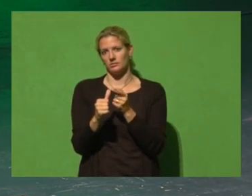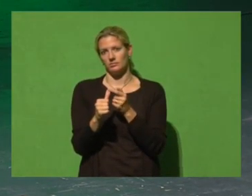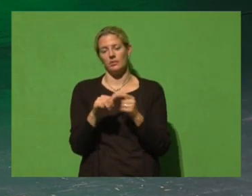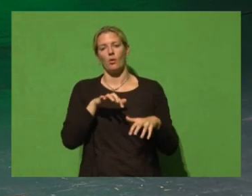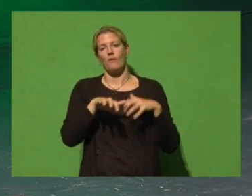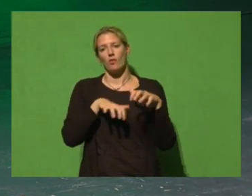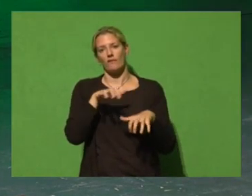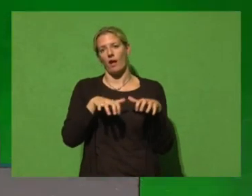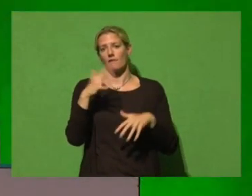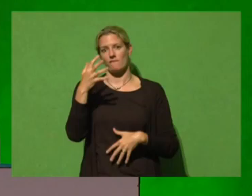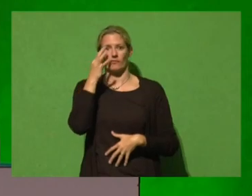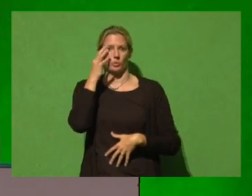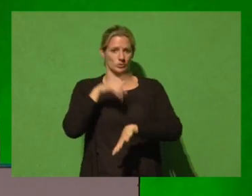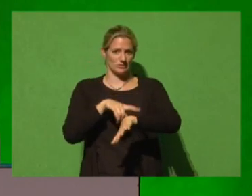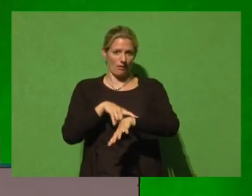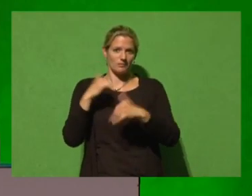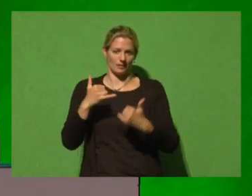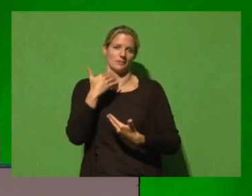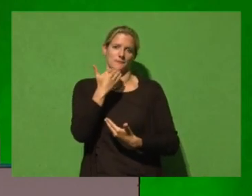den in 5 Minuten vorstellen.